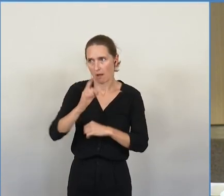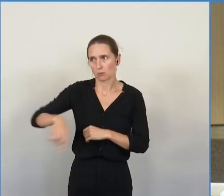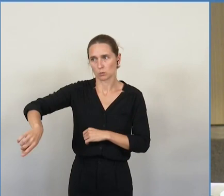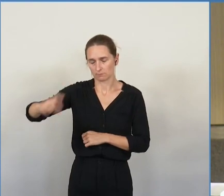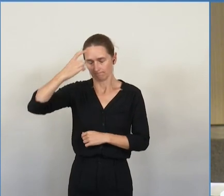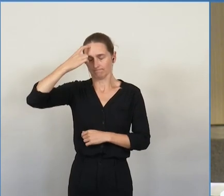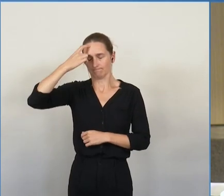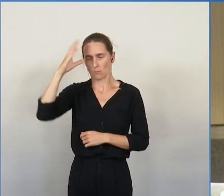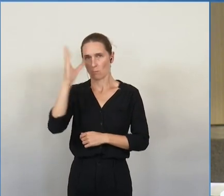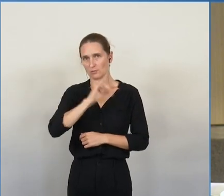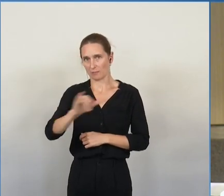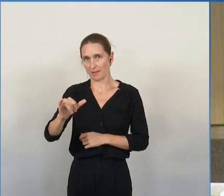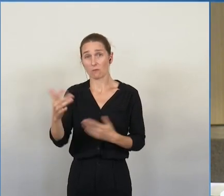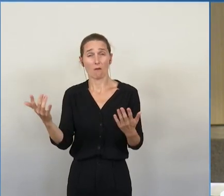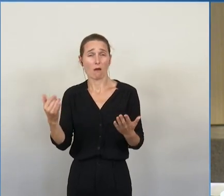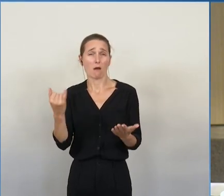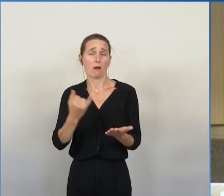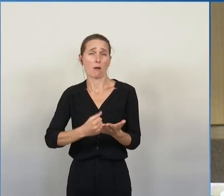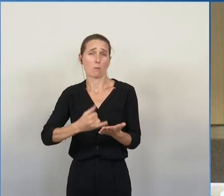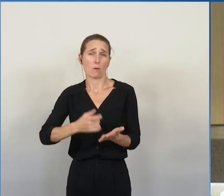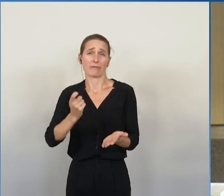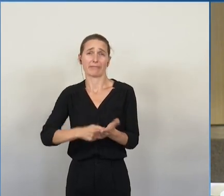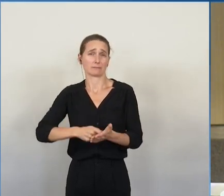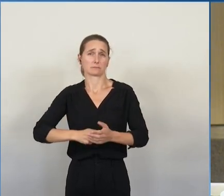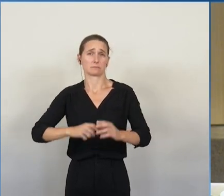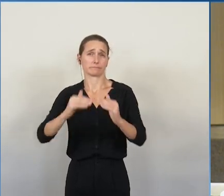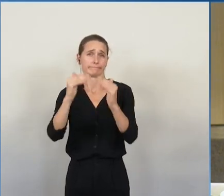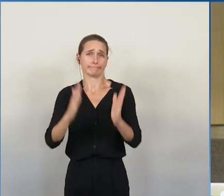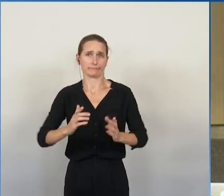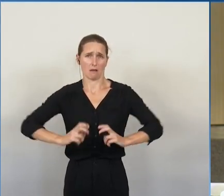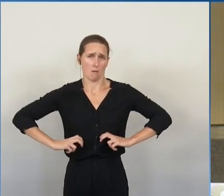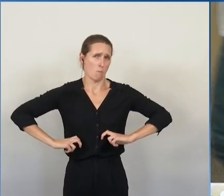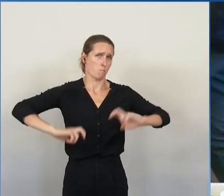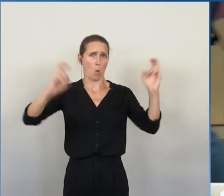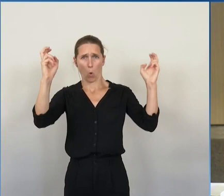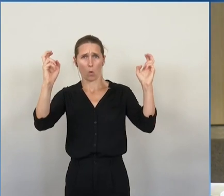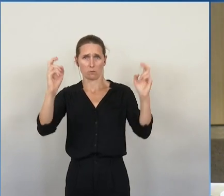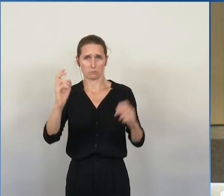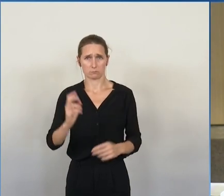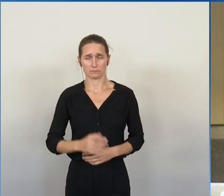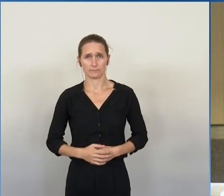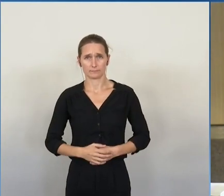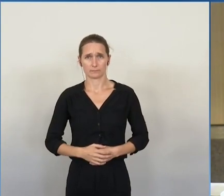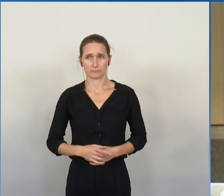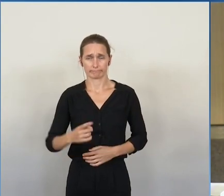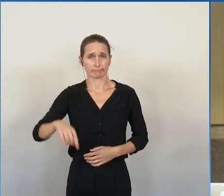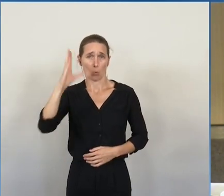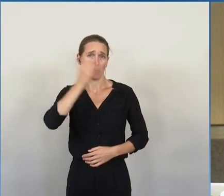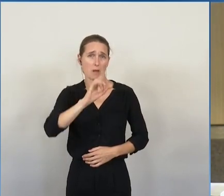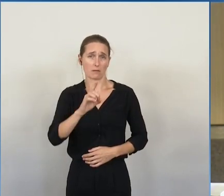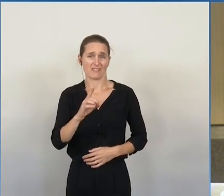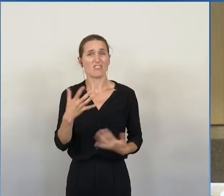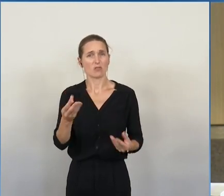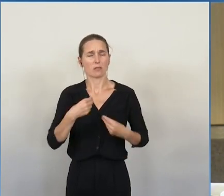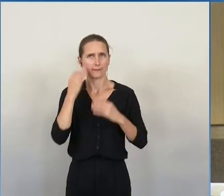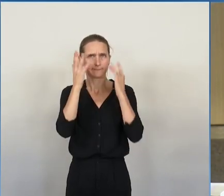l'oubliera la hausse de la taxe foncière une hausse extrêmement conséquente ce qui est déjà suffisamment préoccupant